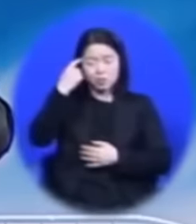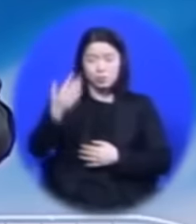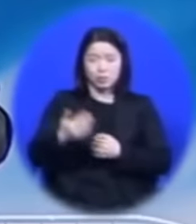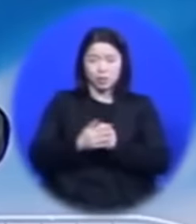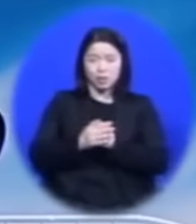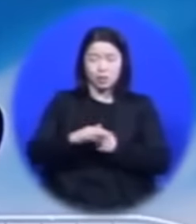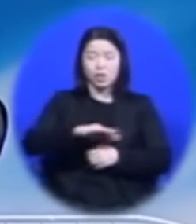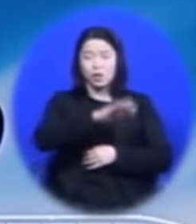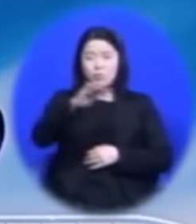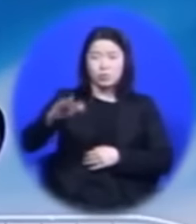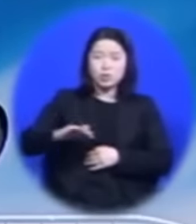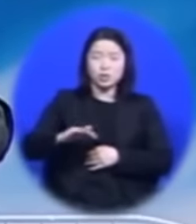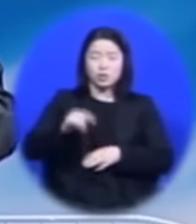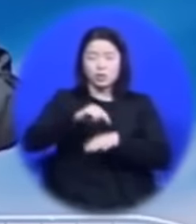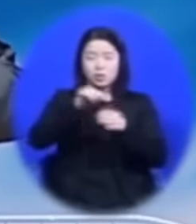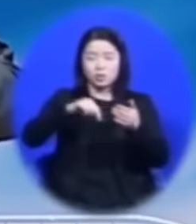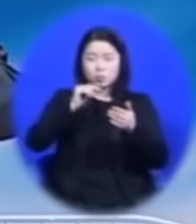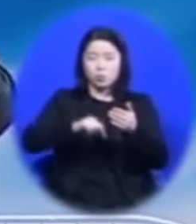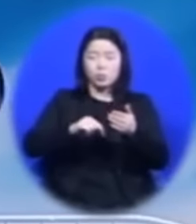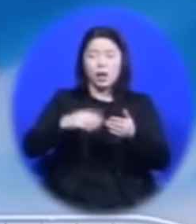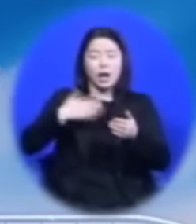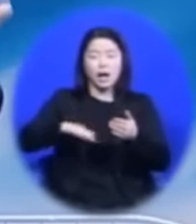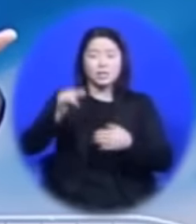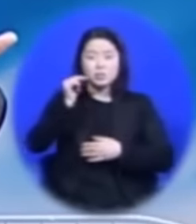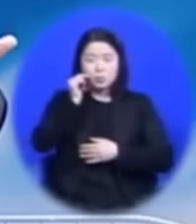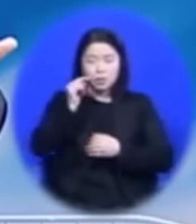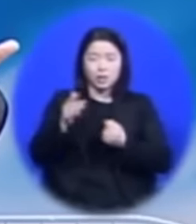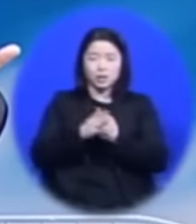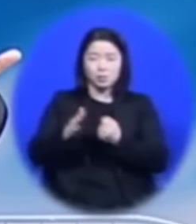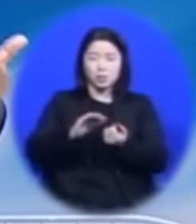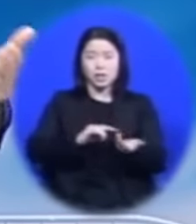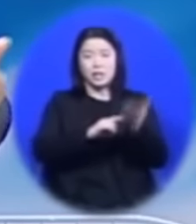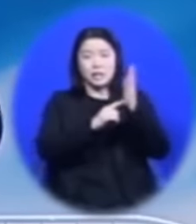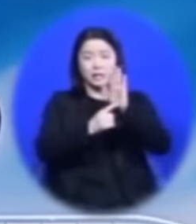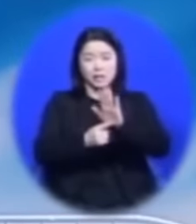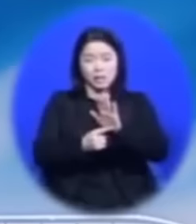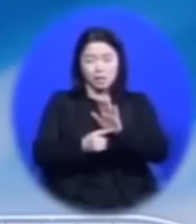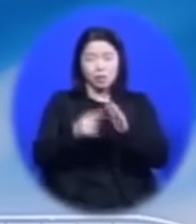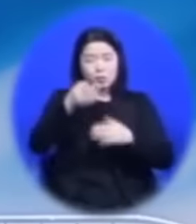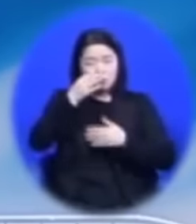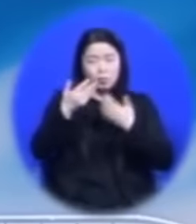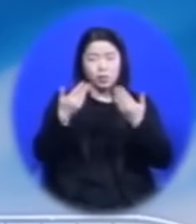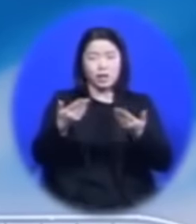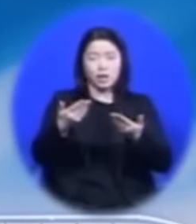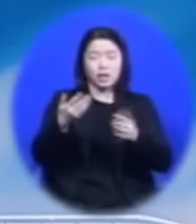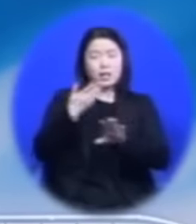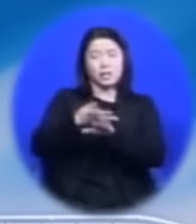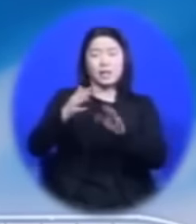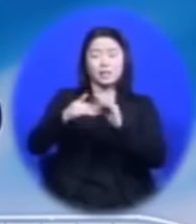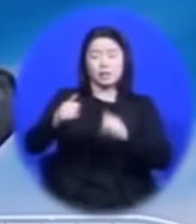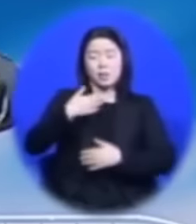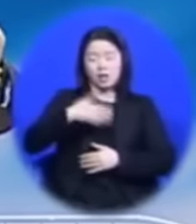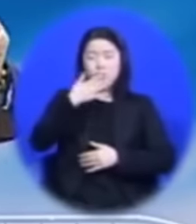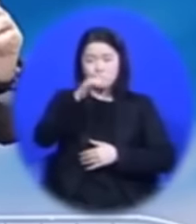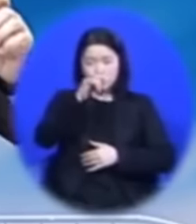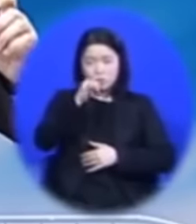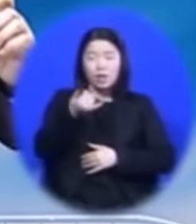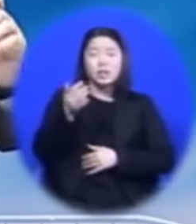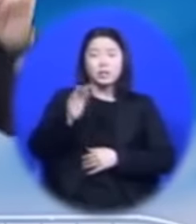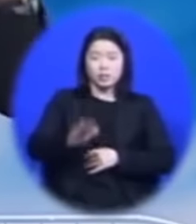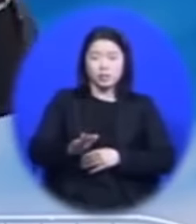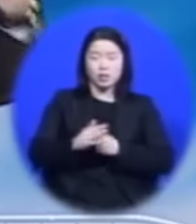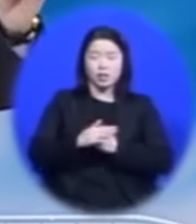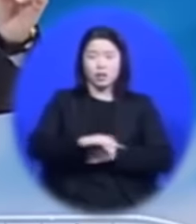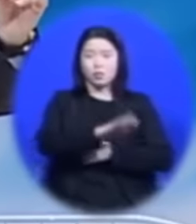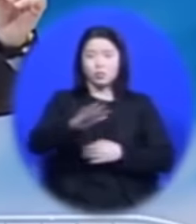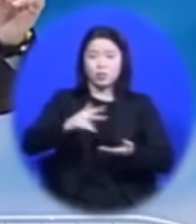우리들끼리는요, 속을 알 수가 없으니 속을 드러내 보여야 상대방이 알게 되는 거죠. 그런데